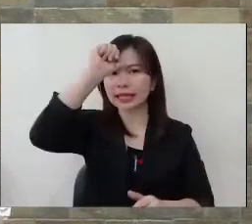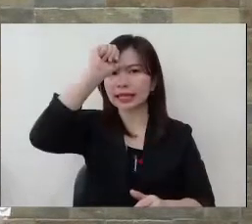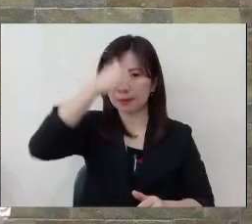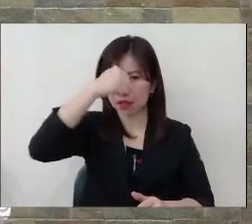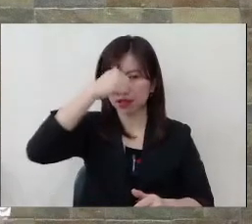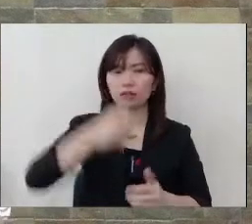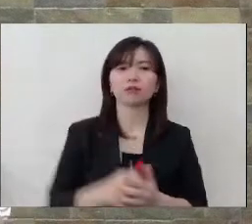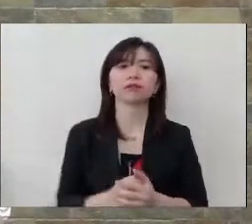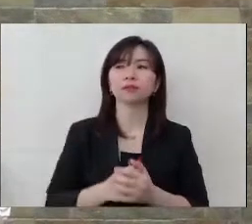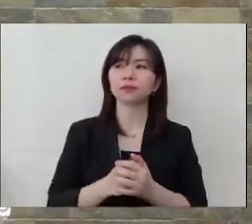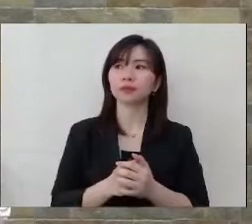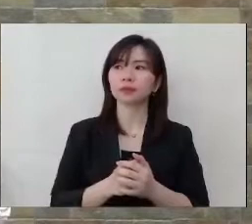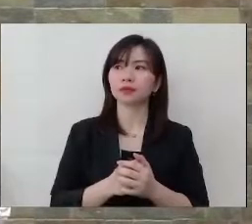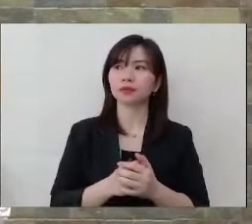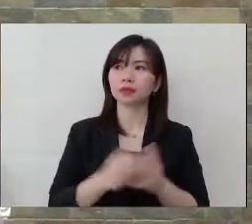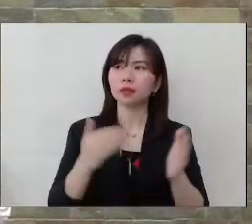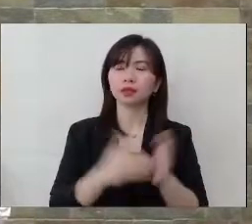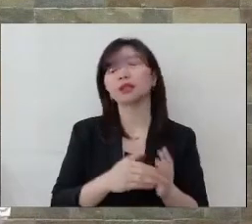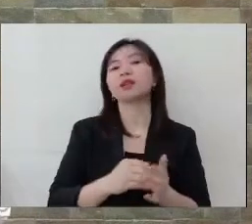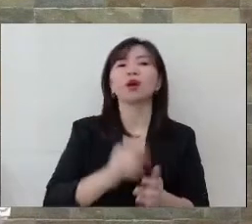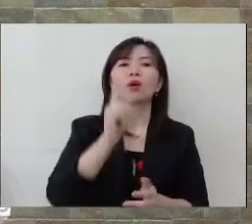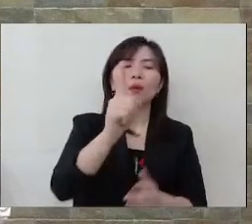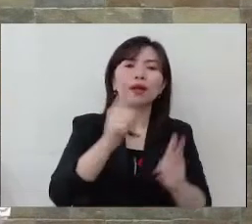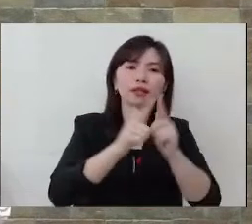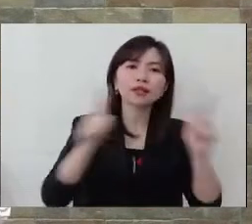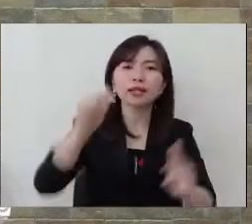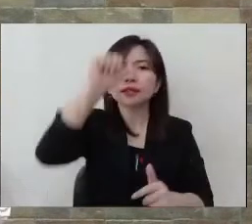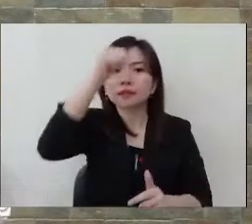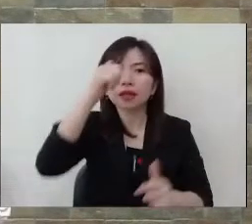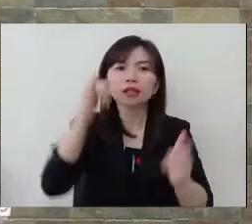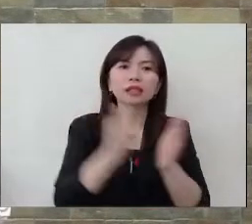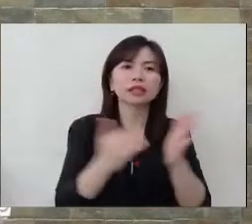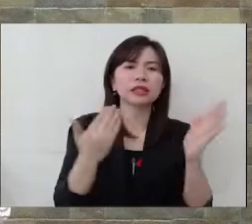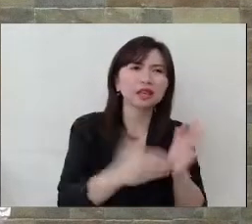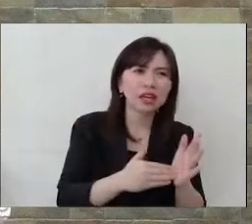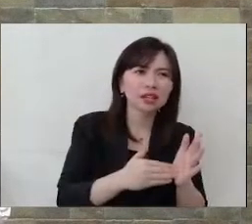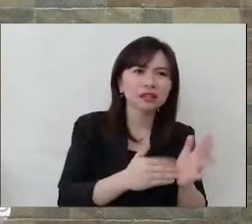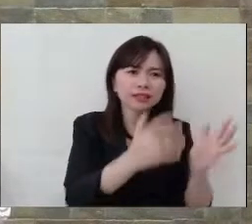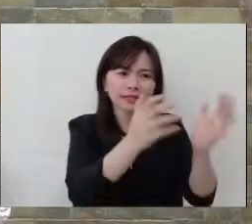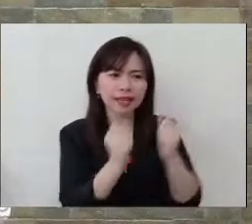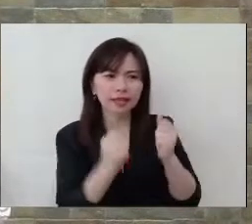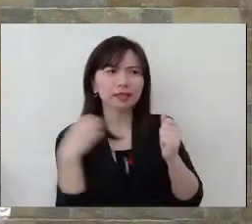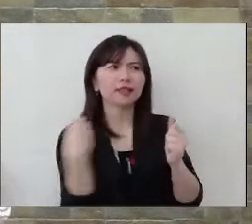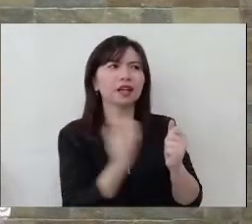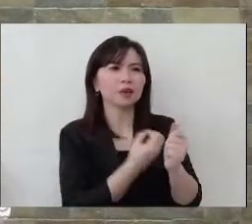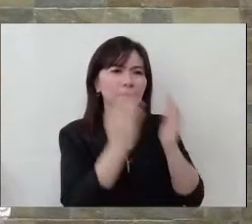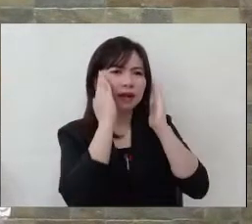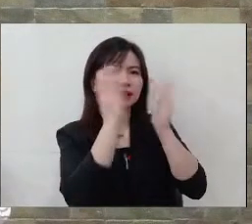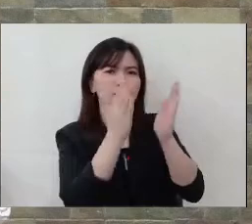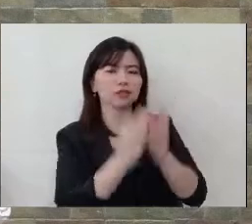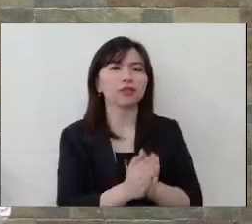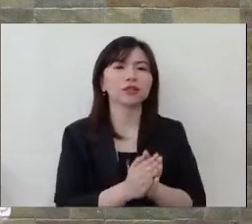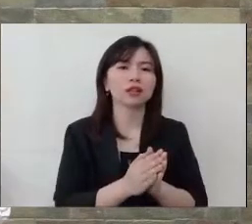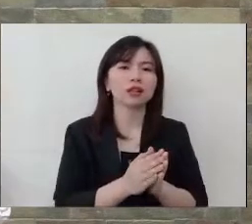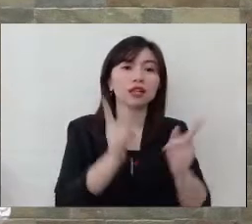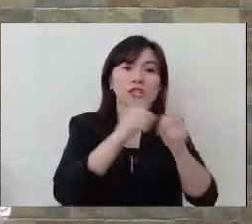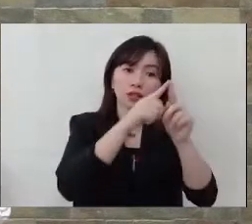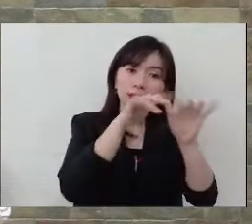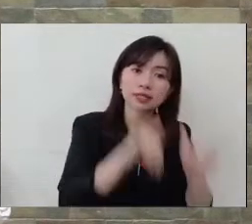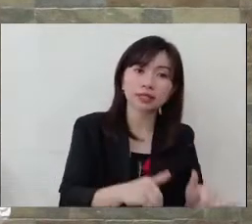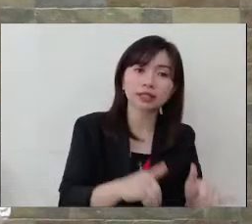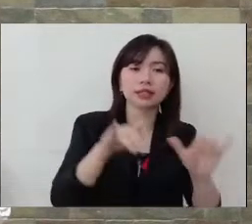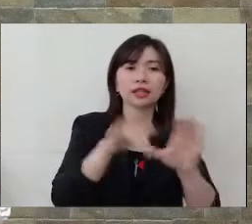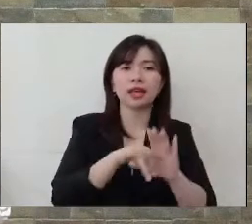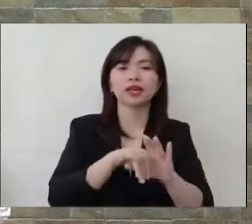is a message of reminder. Isang paalala na kung saan muling gigising sa ating mga kabataan na manatili sa mga